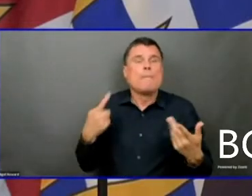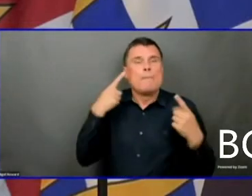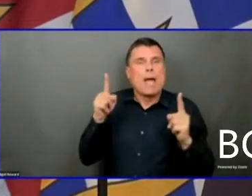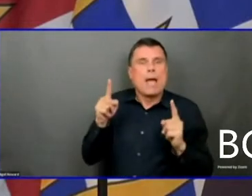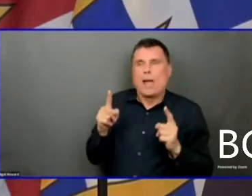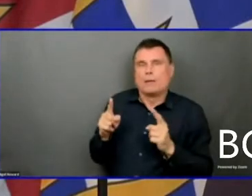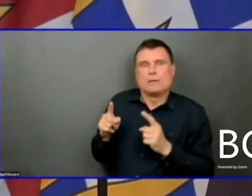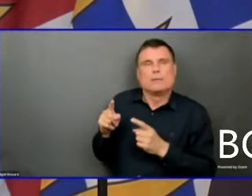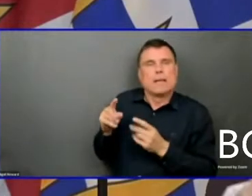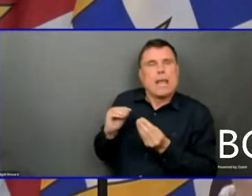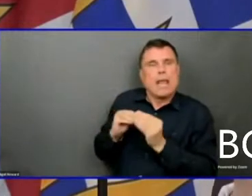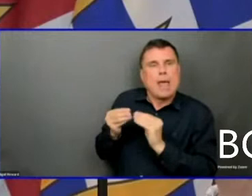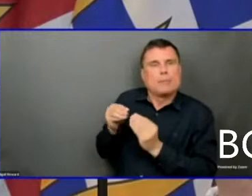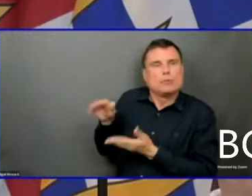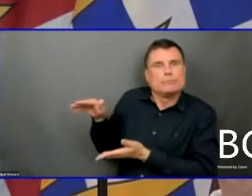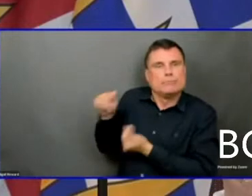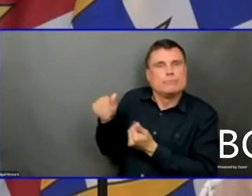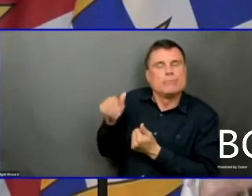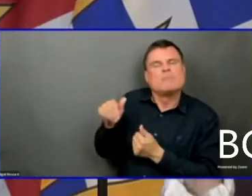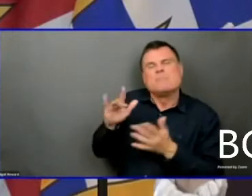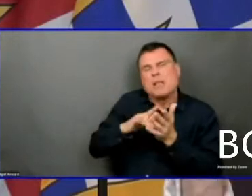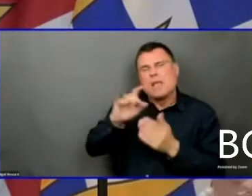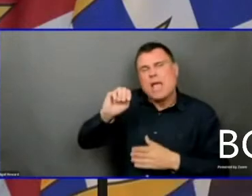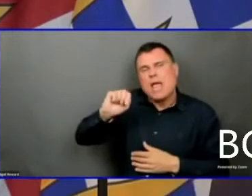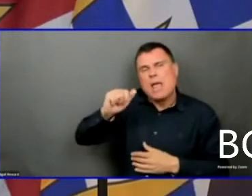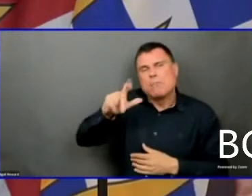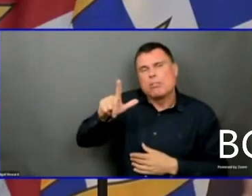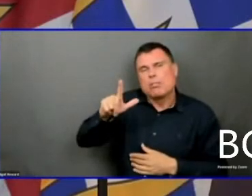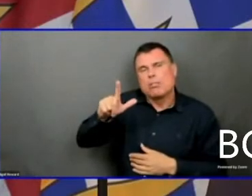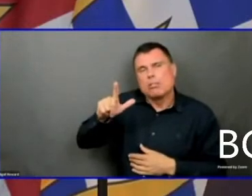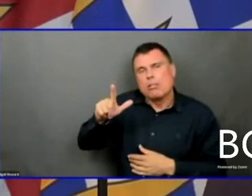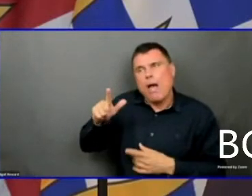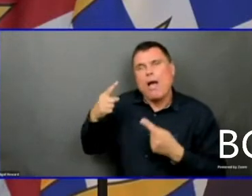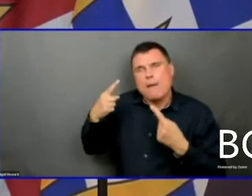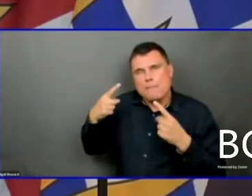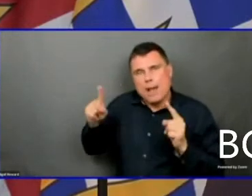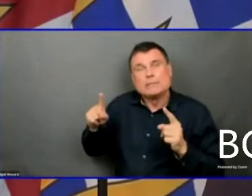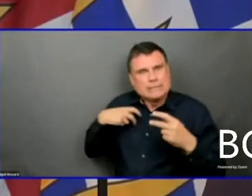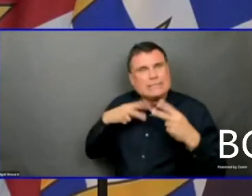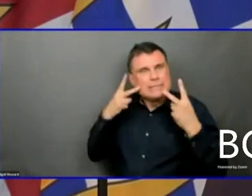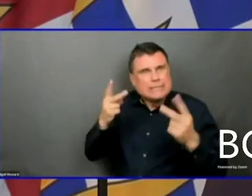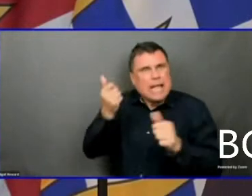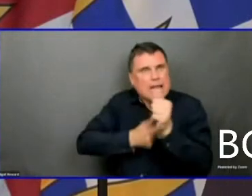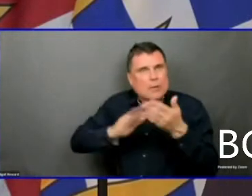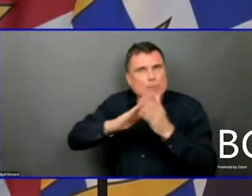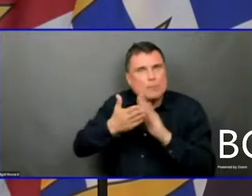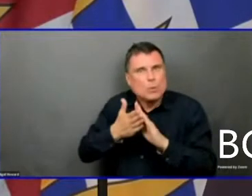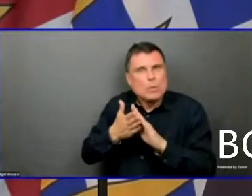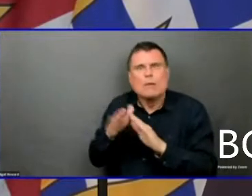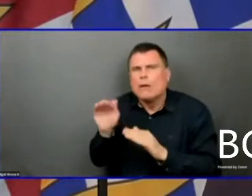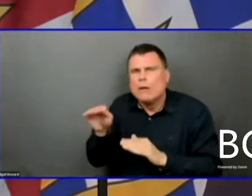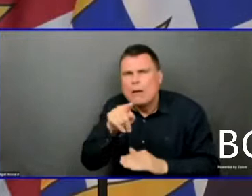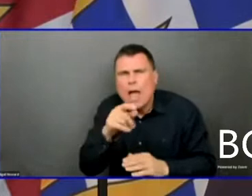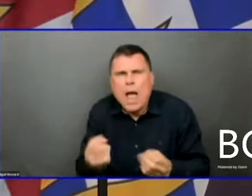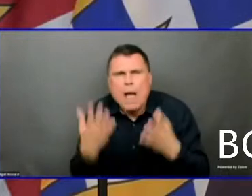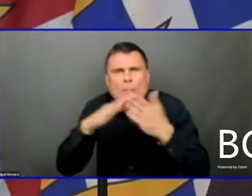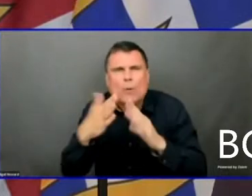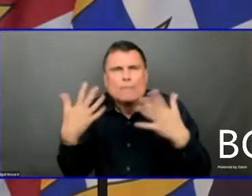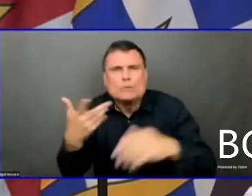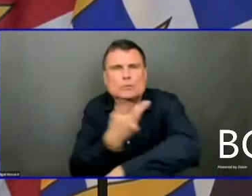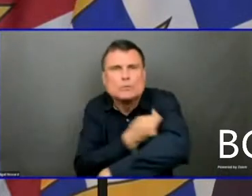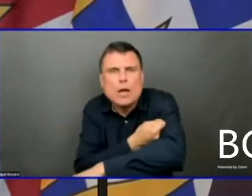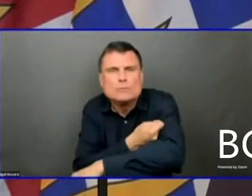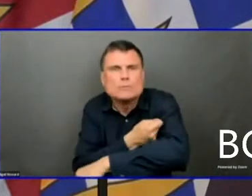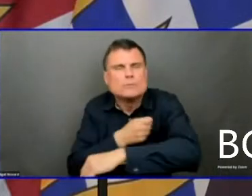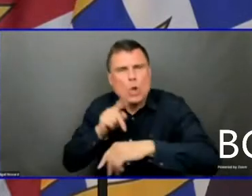通人我们普通人就说你们白石为什么那么打的那么多，我们这个其他的地区为什么打的这么